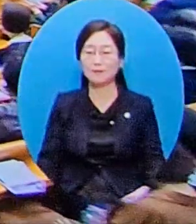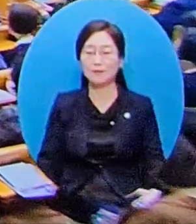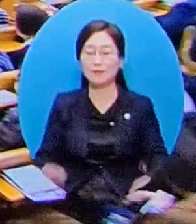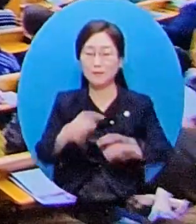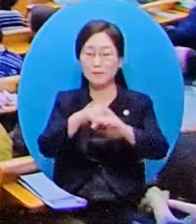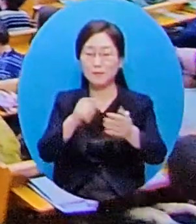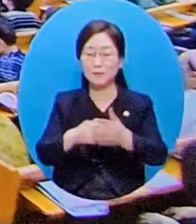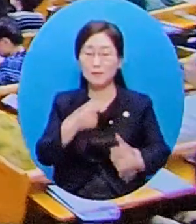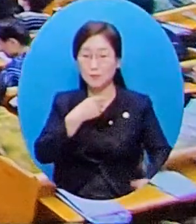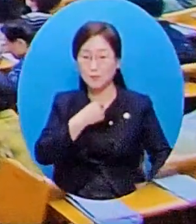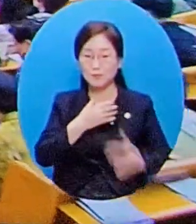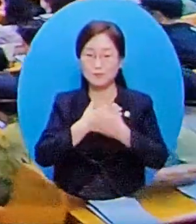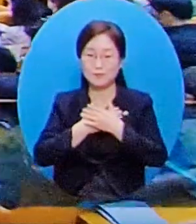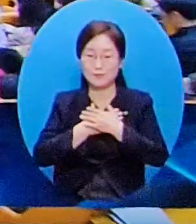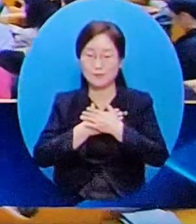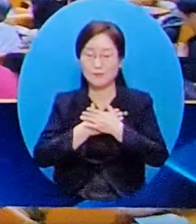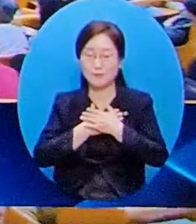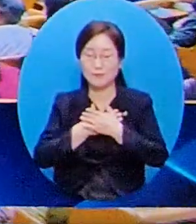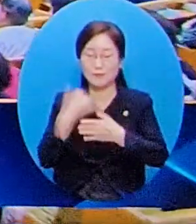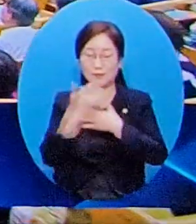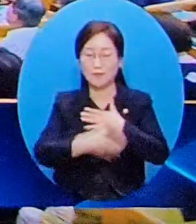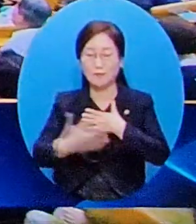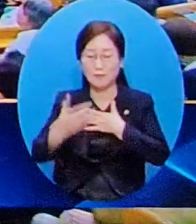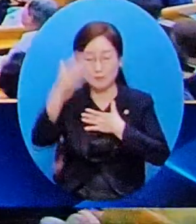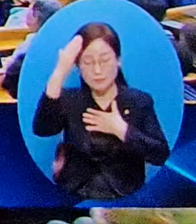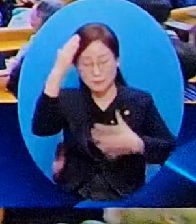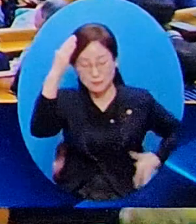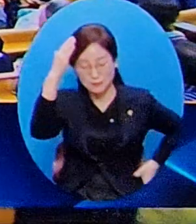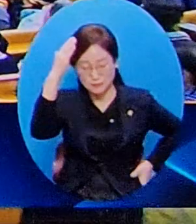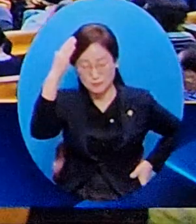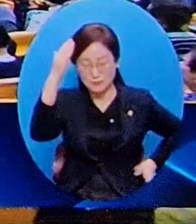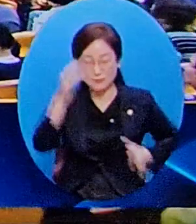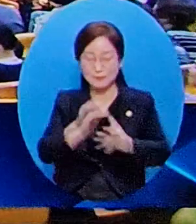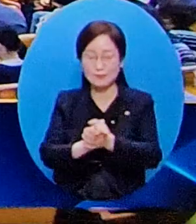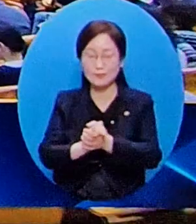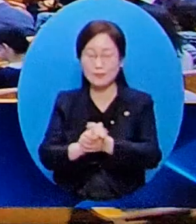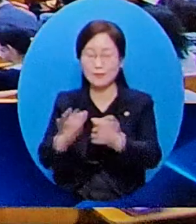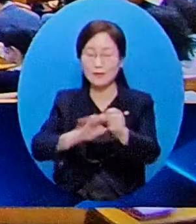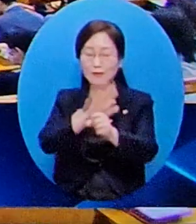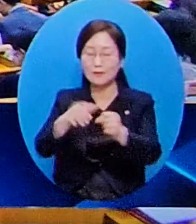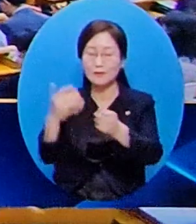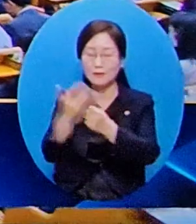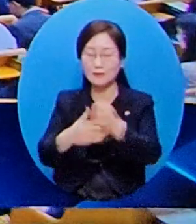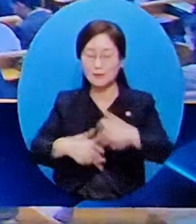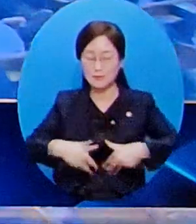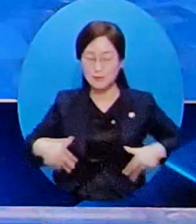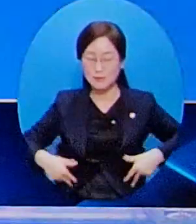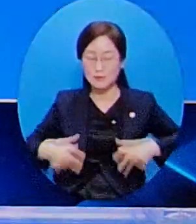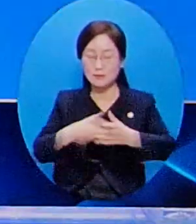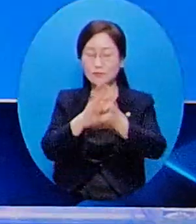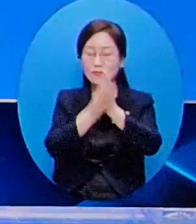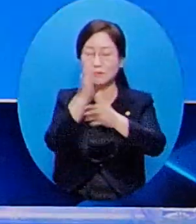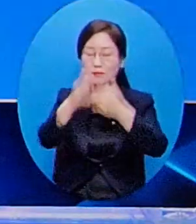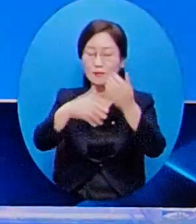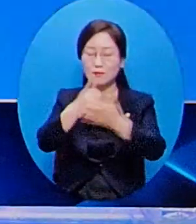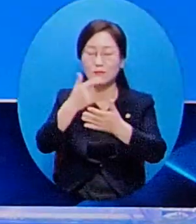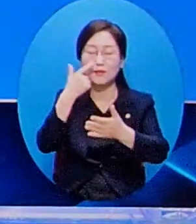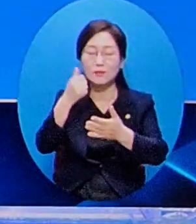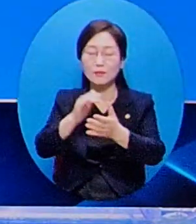마음에 손을 갖고 싶으면 두 손을 가슴에 얹으시고 몸이 아파 오시면 앞에 자리에 손을 놓고 기도합니다. 사랑과 은혜와 자비가 무한하신 하나님